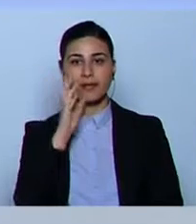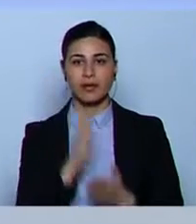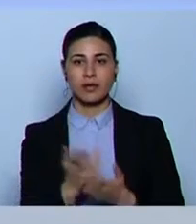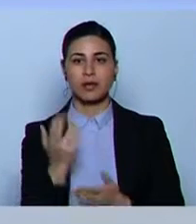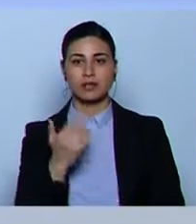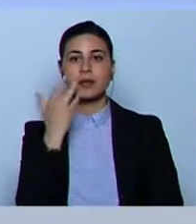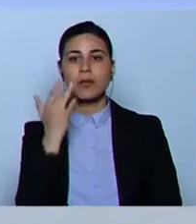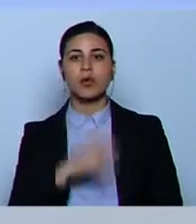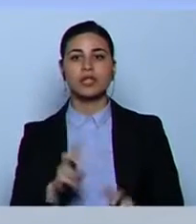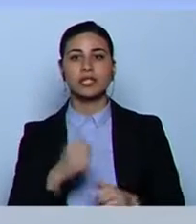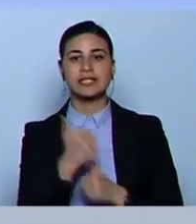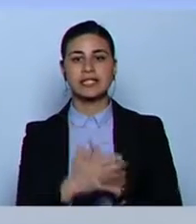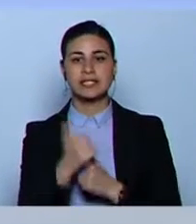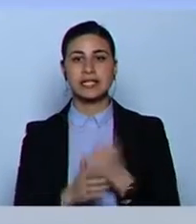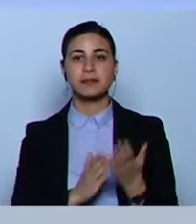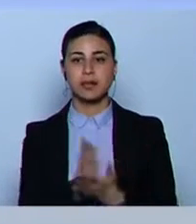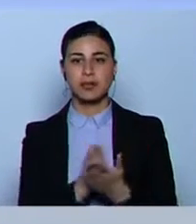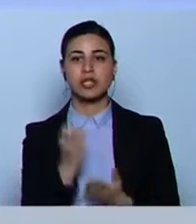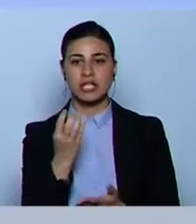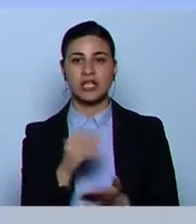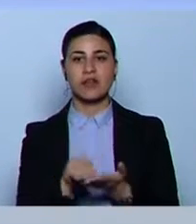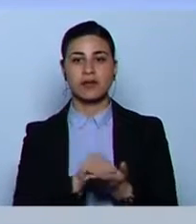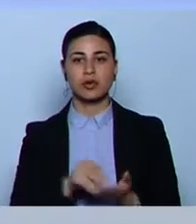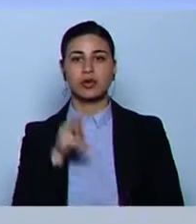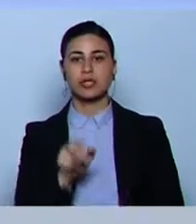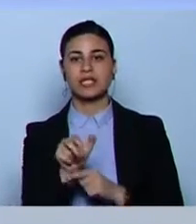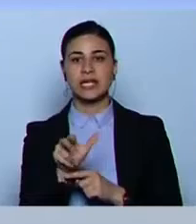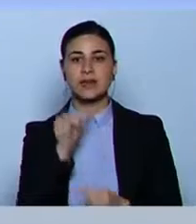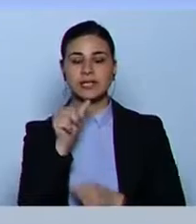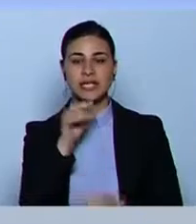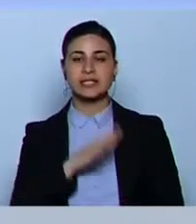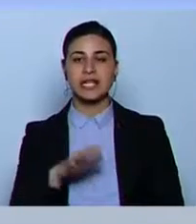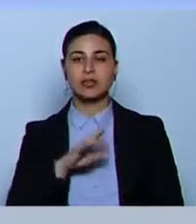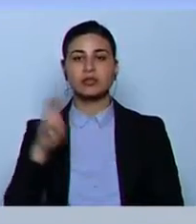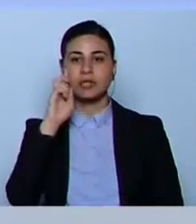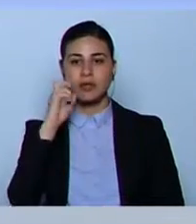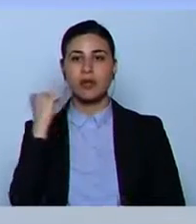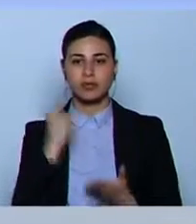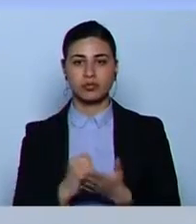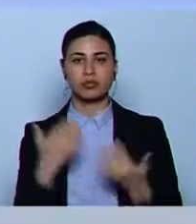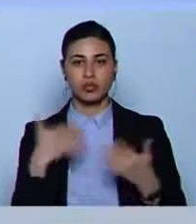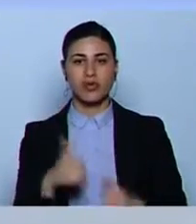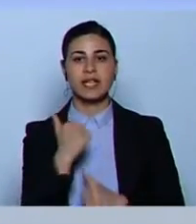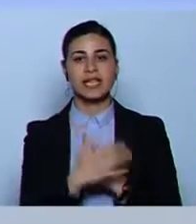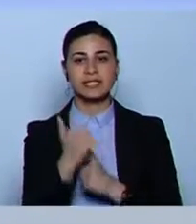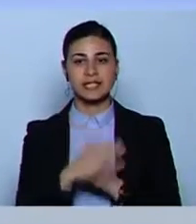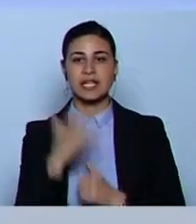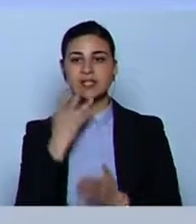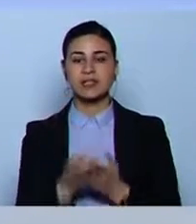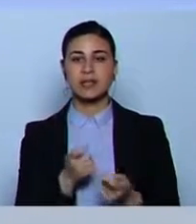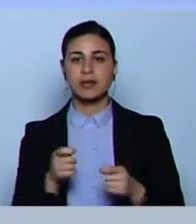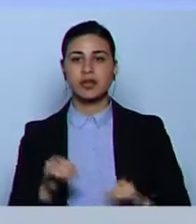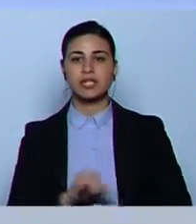პოლიტიკა დეცენტრალიზაციის მიმართულებით. Კიდევ ერთხელ გავიმეორებ, რომ 2013 წელს საქართველოს მთავრობამ დაამტკიცა დეცენტრალიზაციისა და თვითმმართველობის